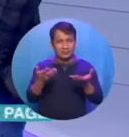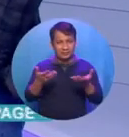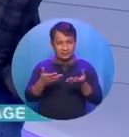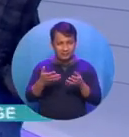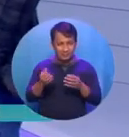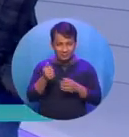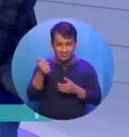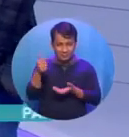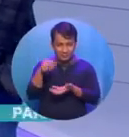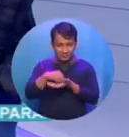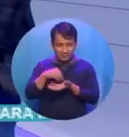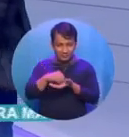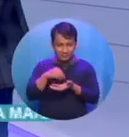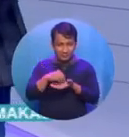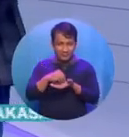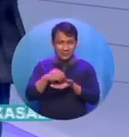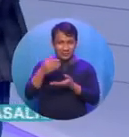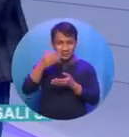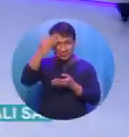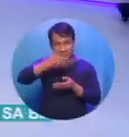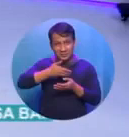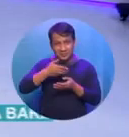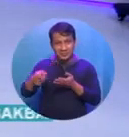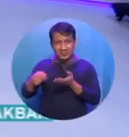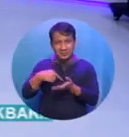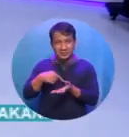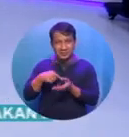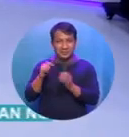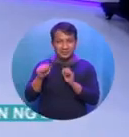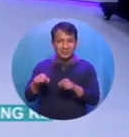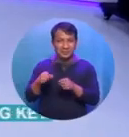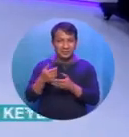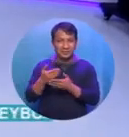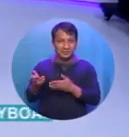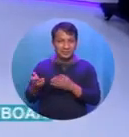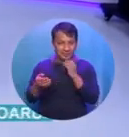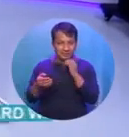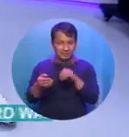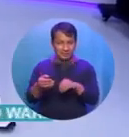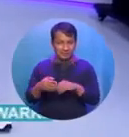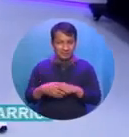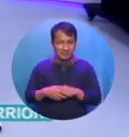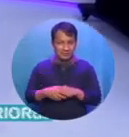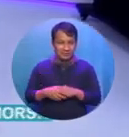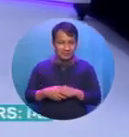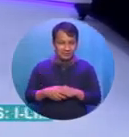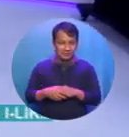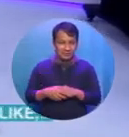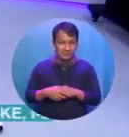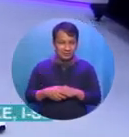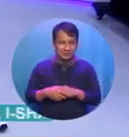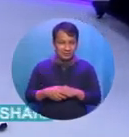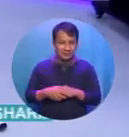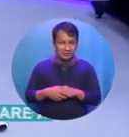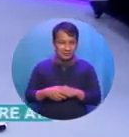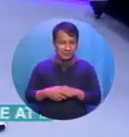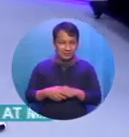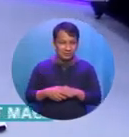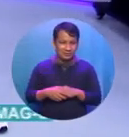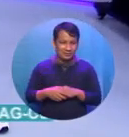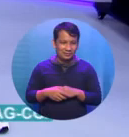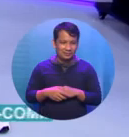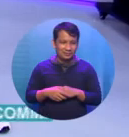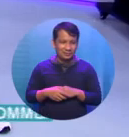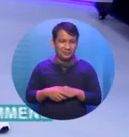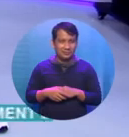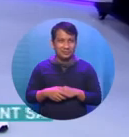yung inutang nyo, kailangan nyo na pong bayaran. Po? Yung 10 facial po. Nanonood po kami ngayon. Nanonood po